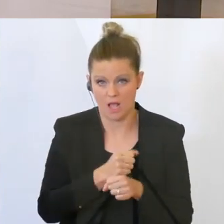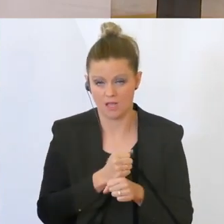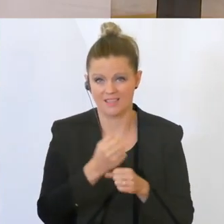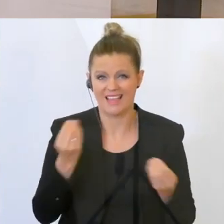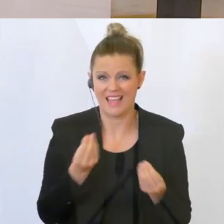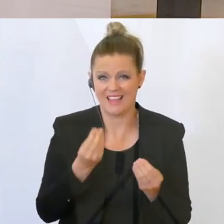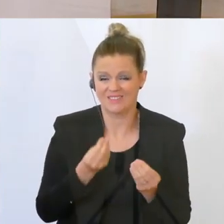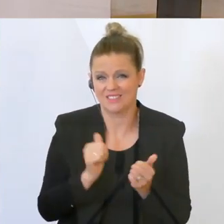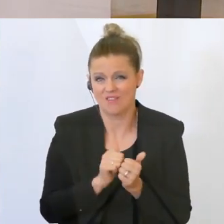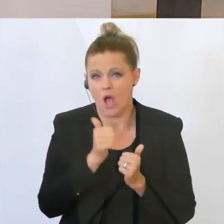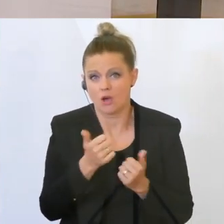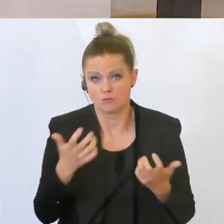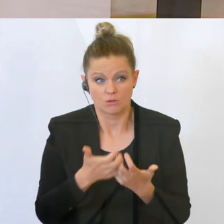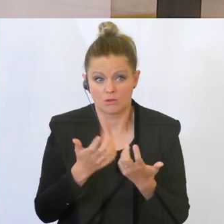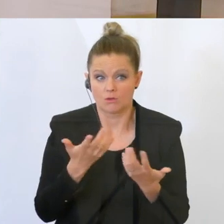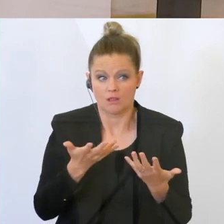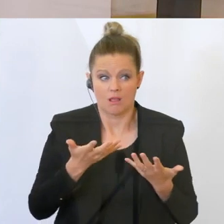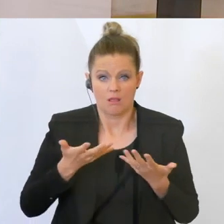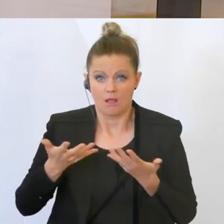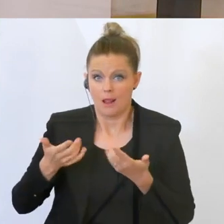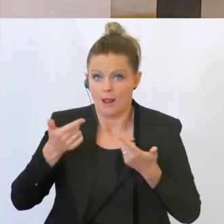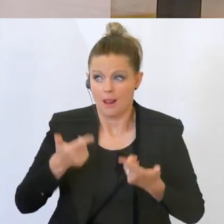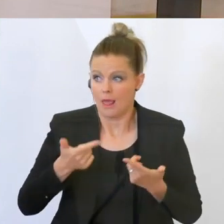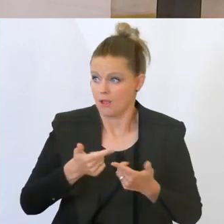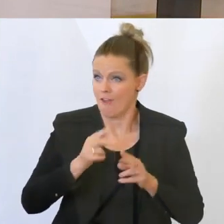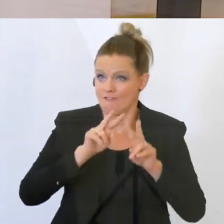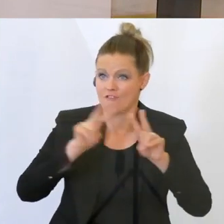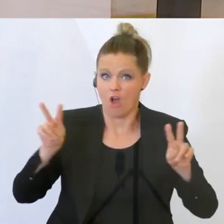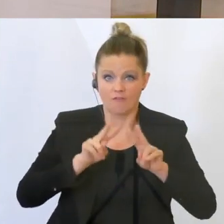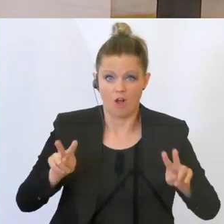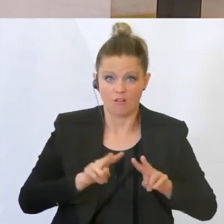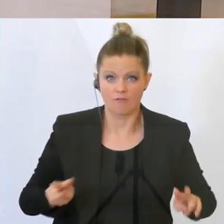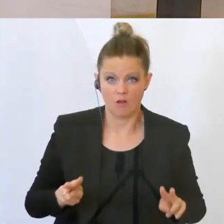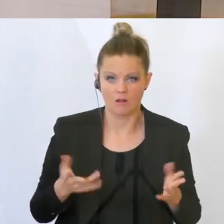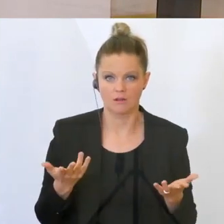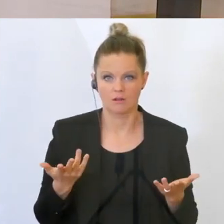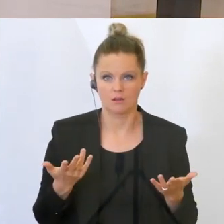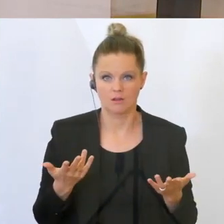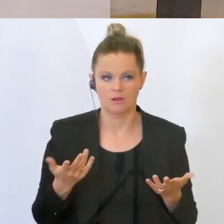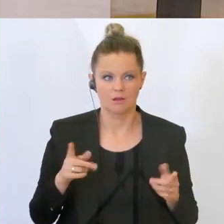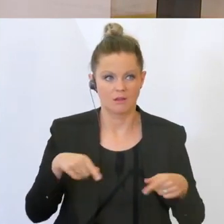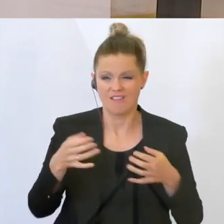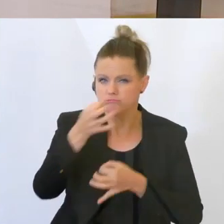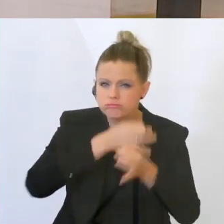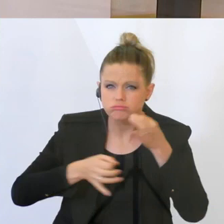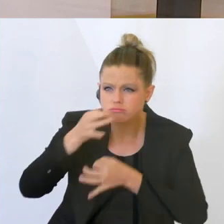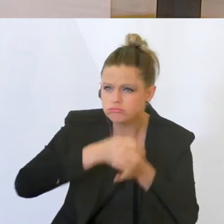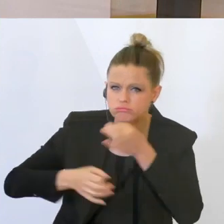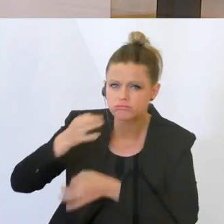etwas vorproduzieren, aber an irgendeinem Punkt waren natürlich die Lager auch schon gefüllt. Und wir wurden bombardiert mit einigen Fragen von